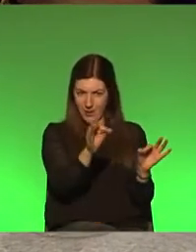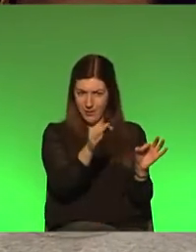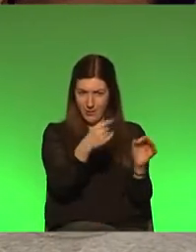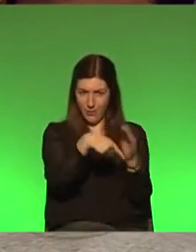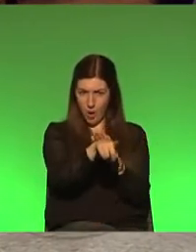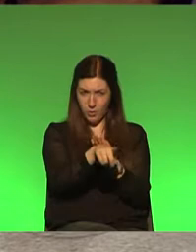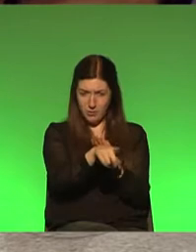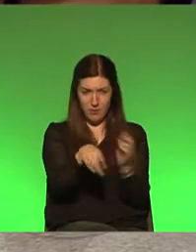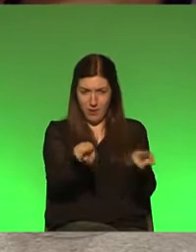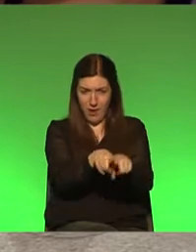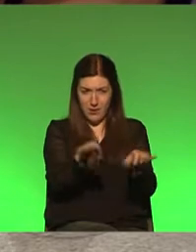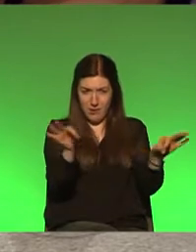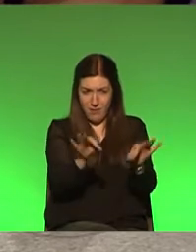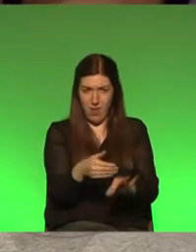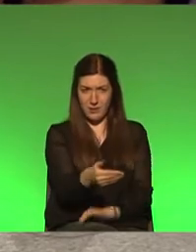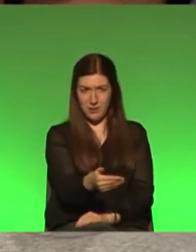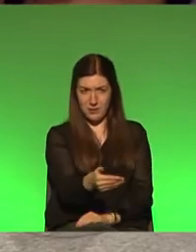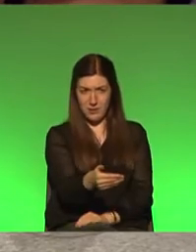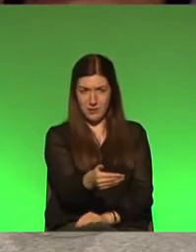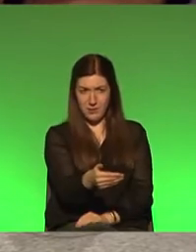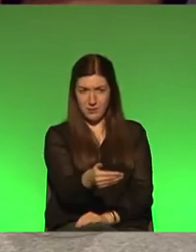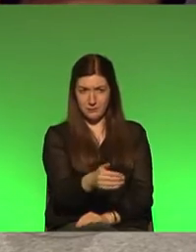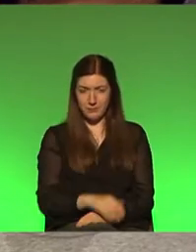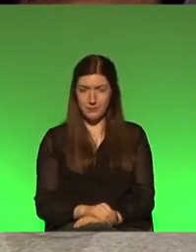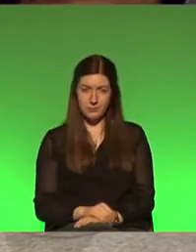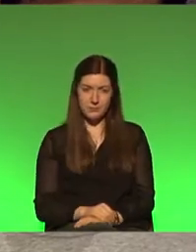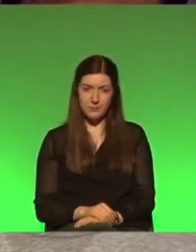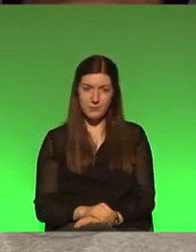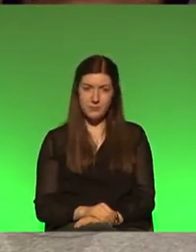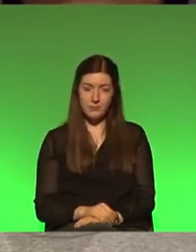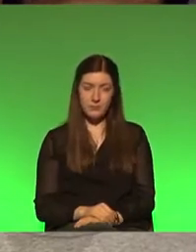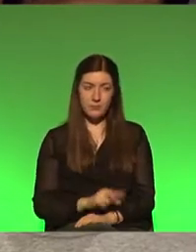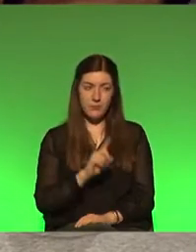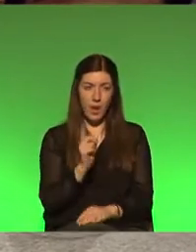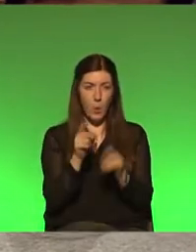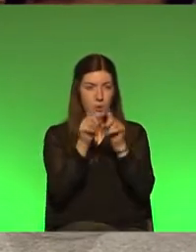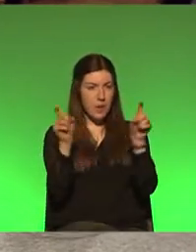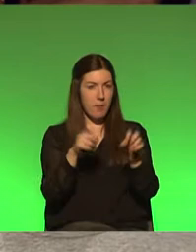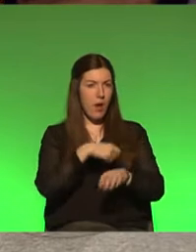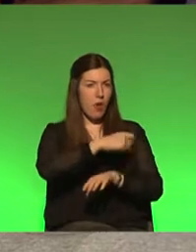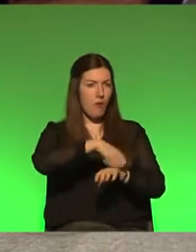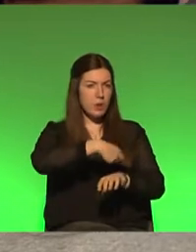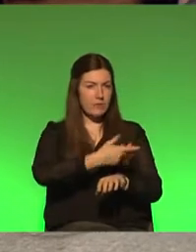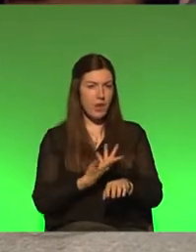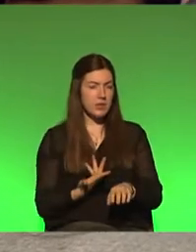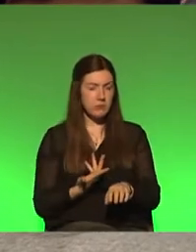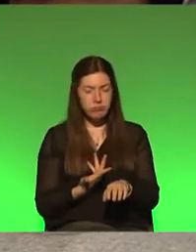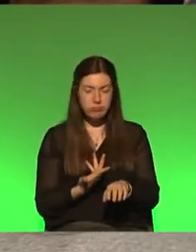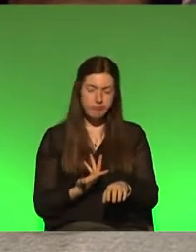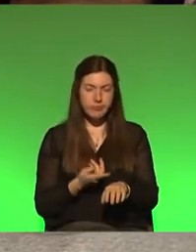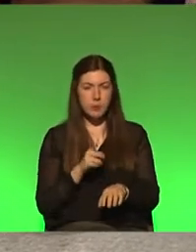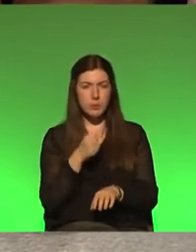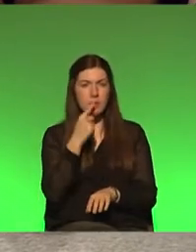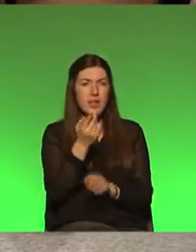sein wird nach seiner Freilassung als bei seiner Einlieferung. Und auch beim Thema Fußfessel muss man unterm Strich sagen, das